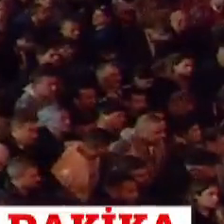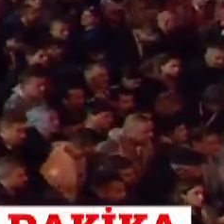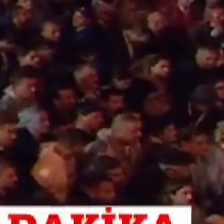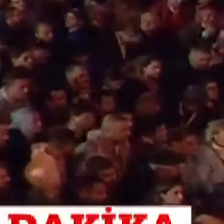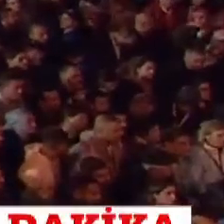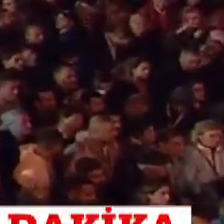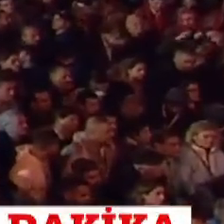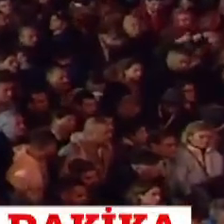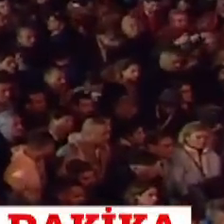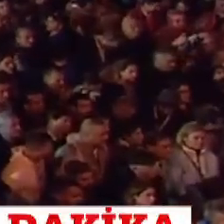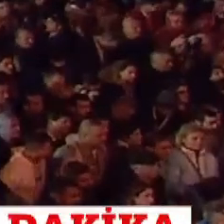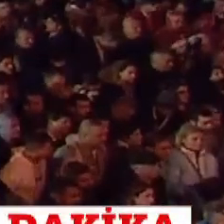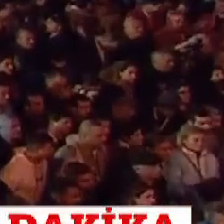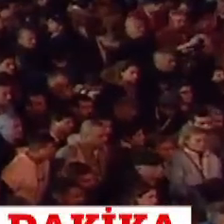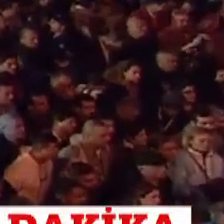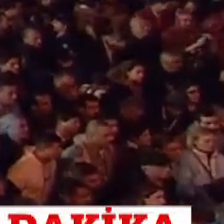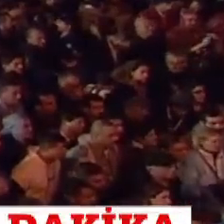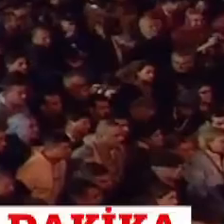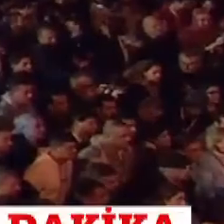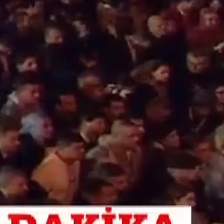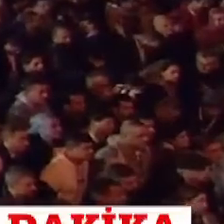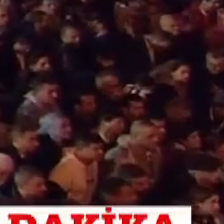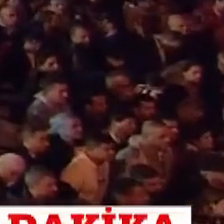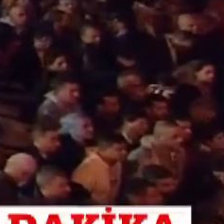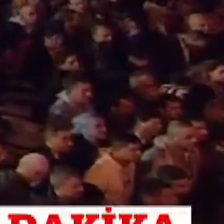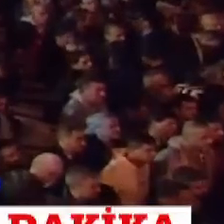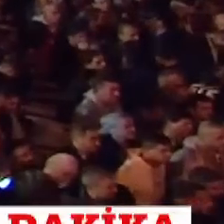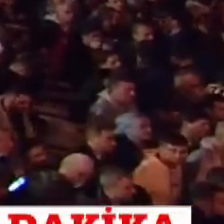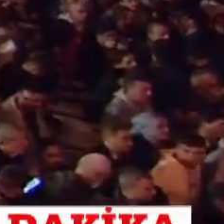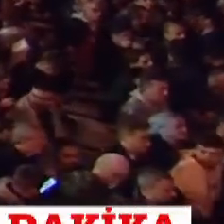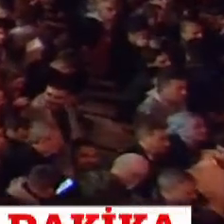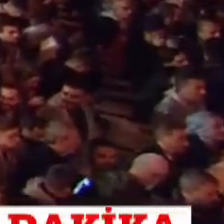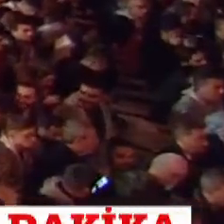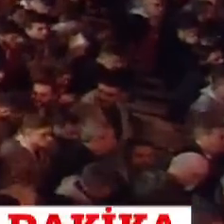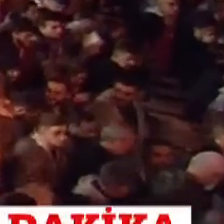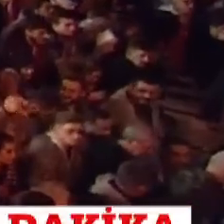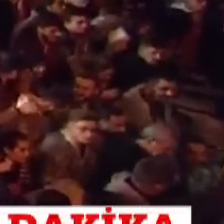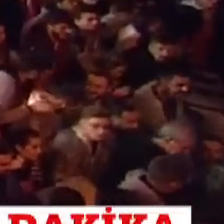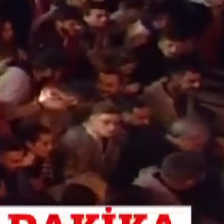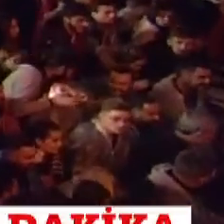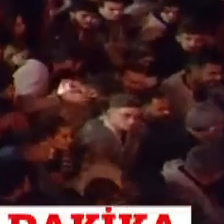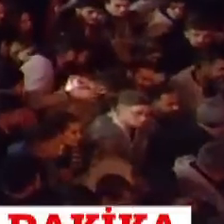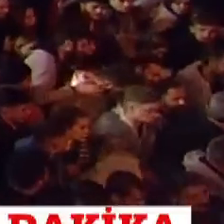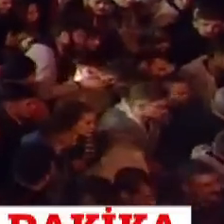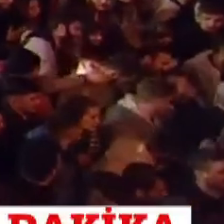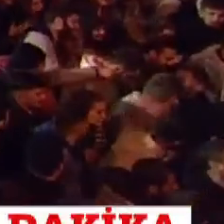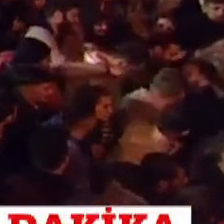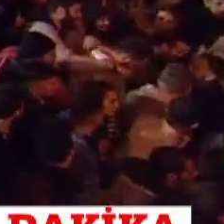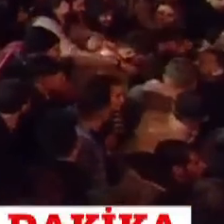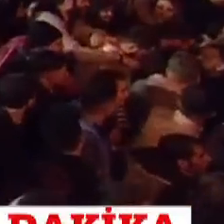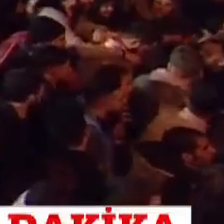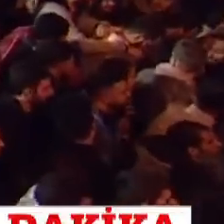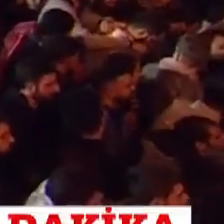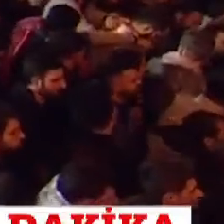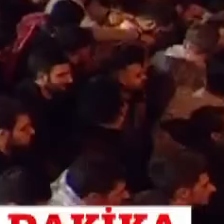Bir büyük üzüntü içerisindeyim. Bir büyük hüzün içerisindeyim. Milletim